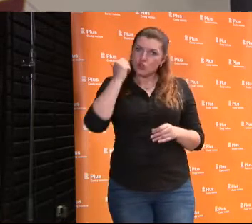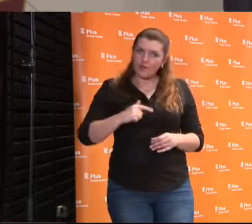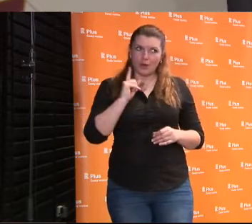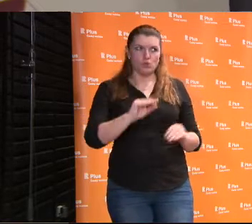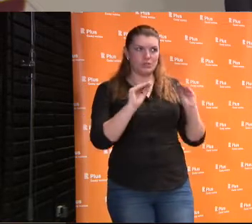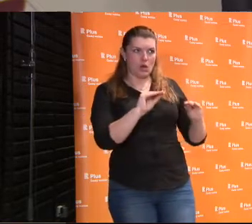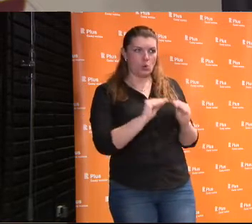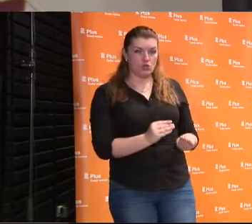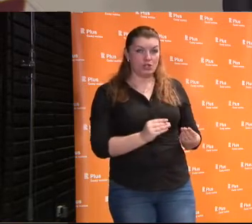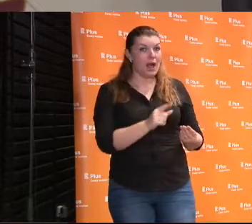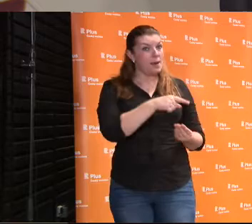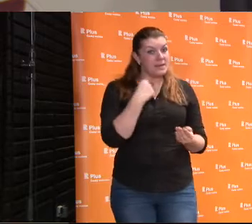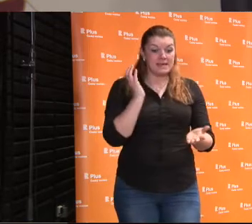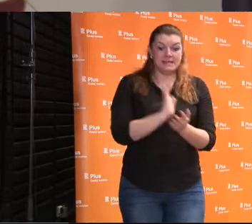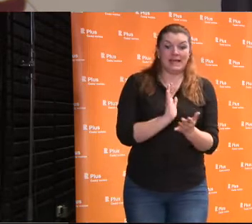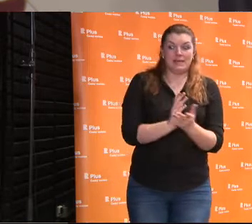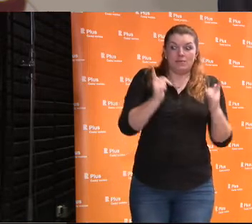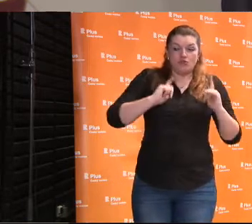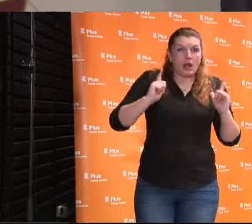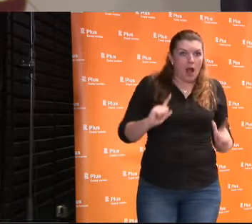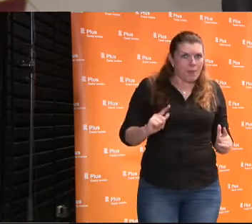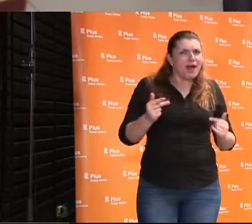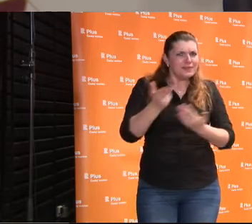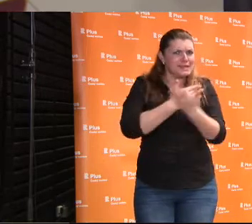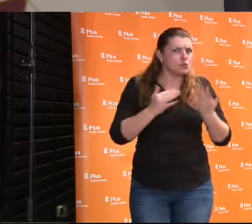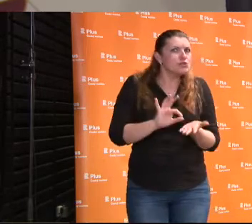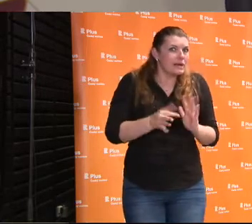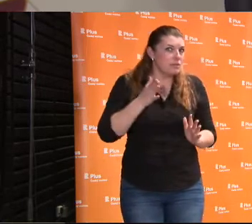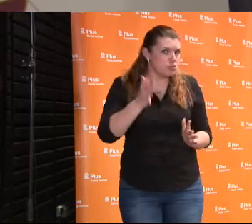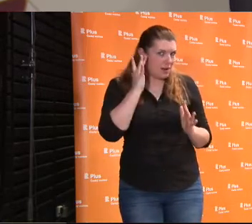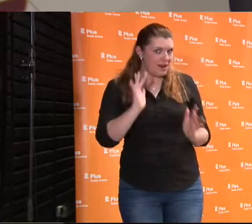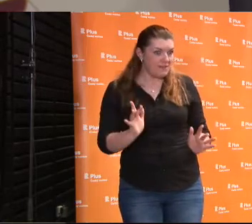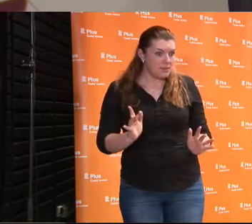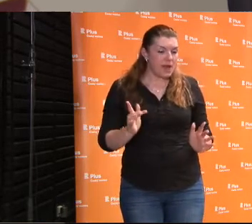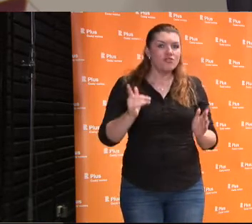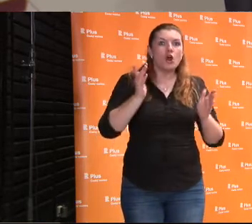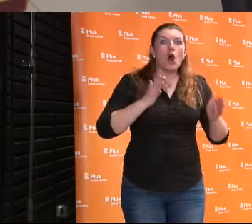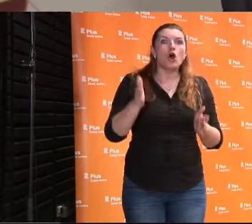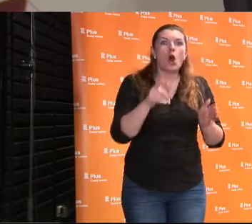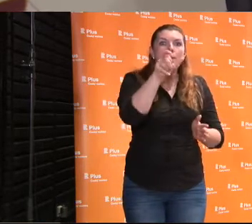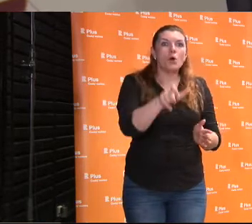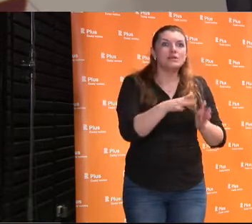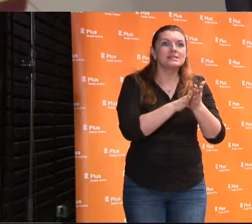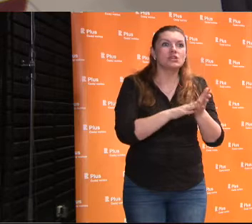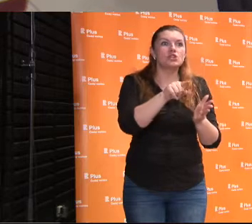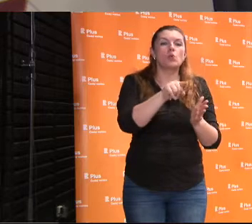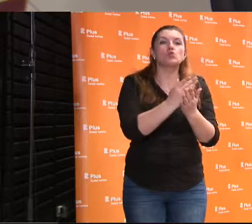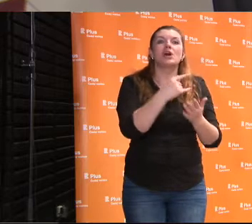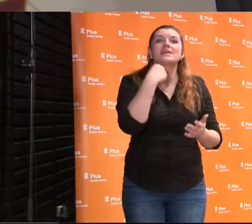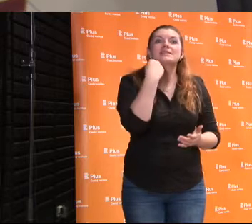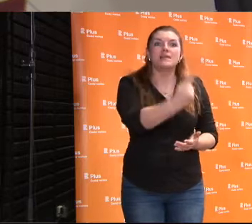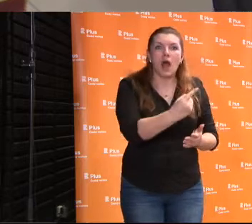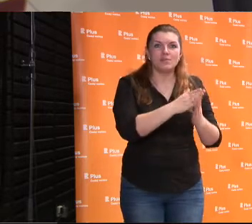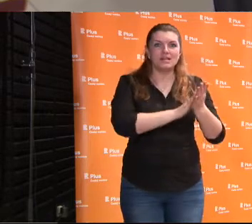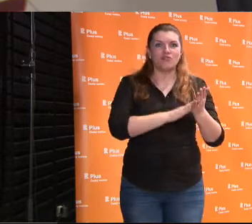a dohadujeme se, kdy přijde. Kdy ten robot vlastně začne vlastně sám přicházet s tou